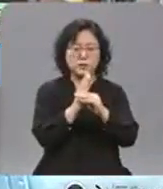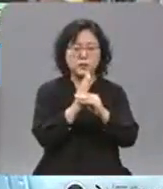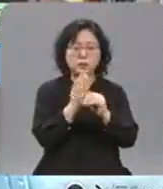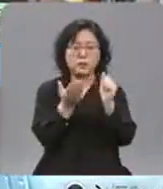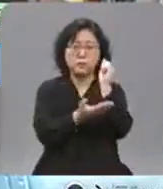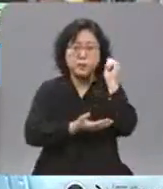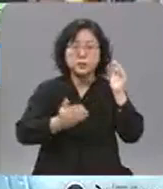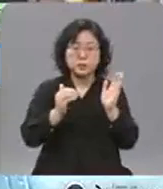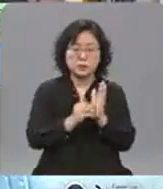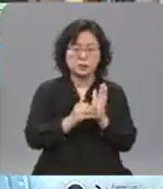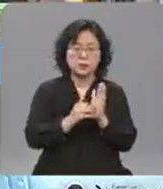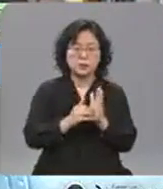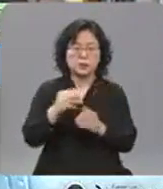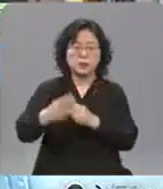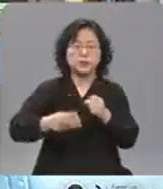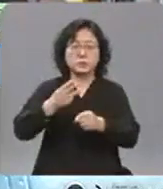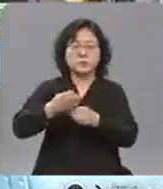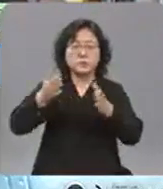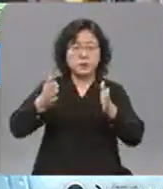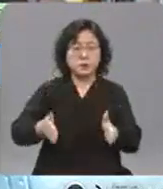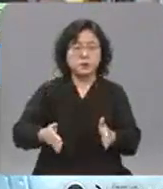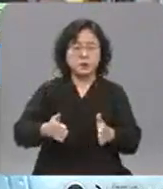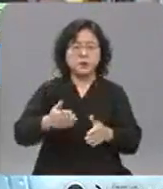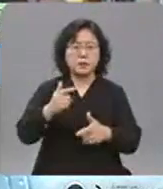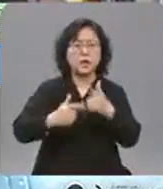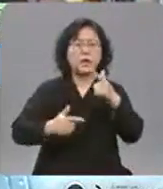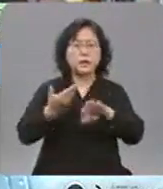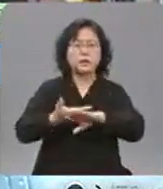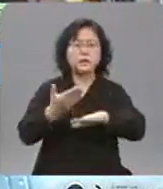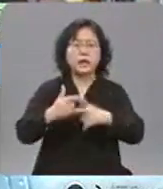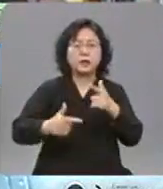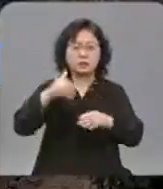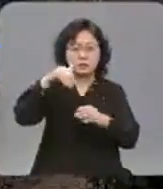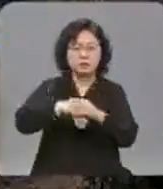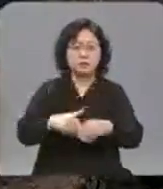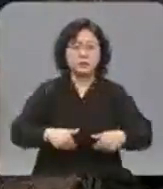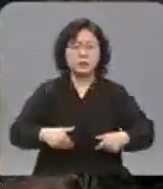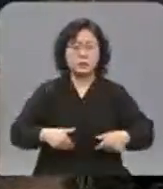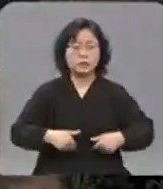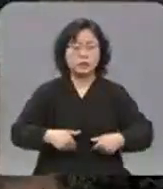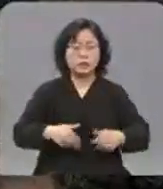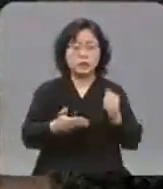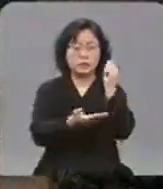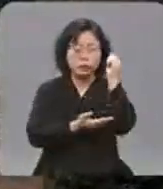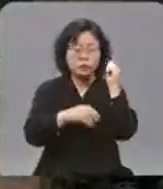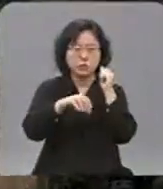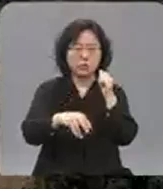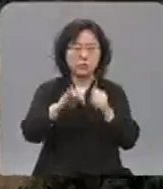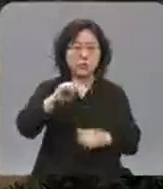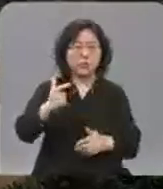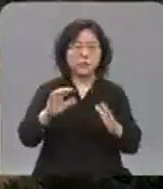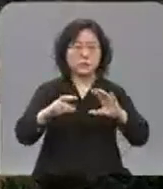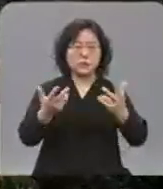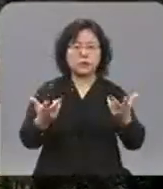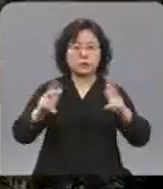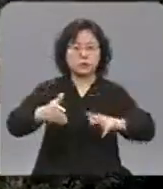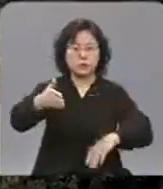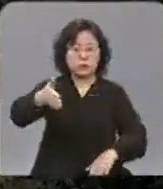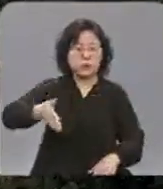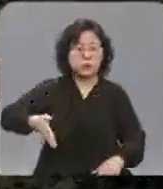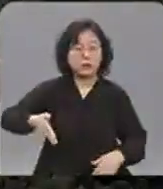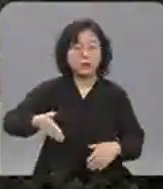이분들이 끝나고 나면 3년 이내에 조림 의무가 있습니다. 벌채지와 지리산 국립공원 경계까지